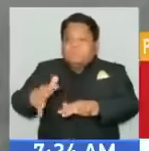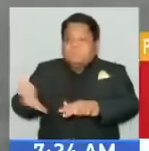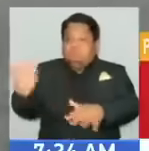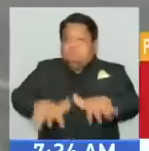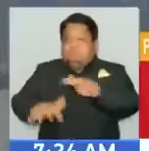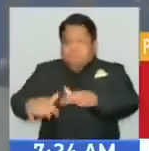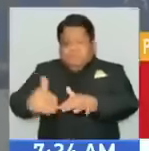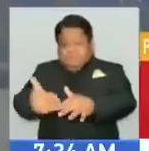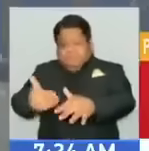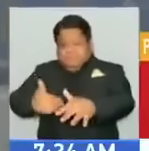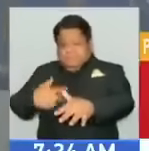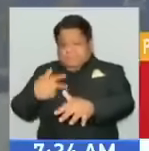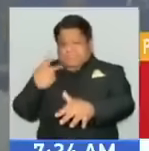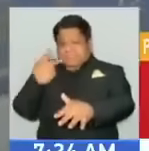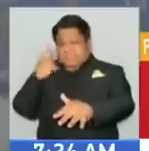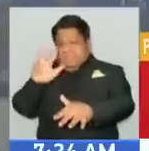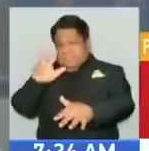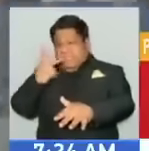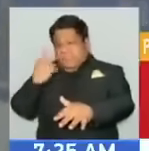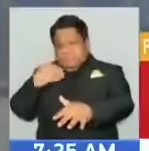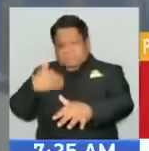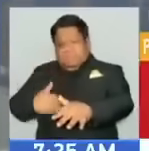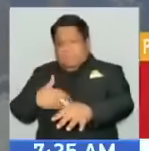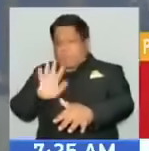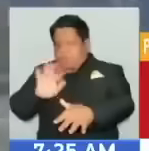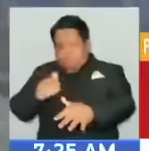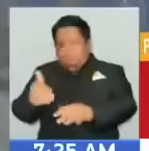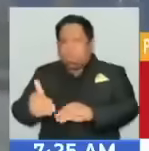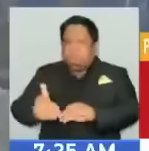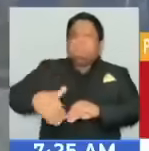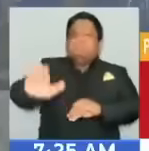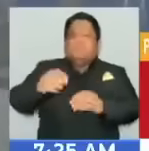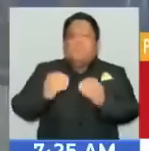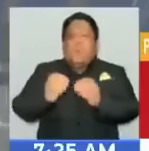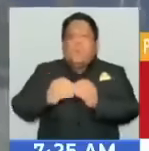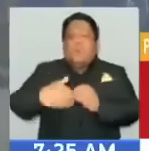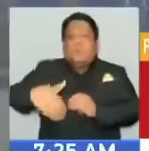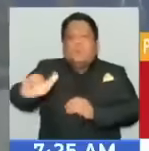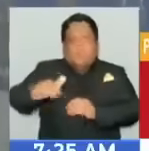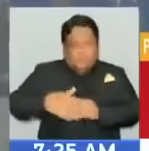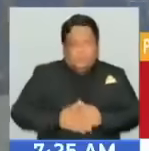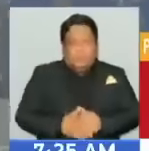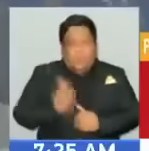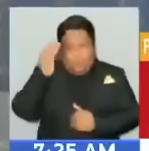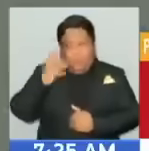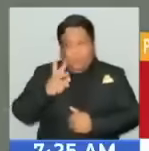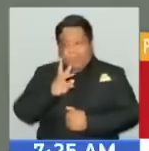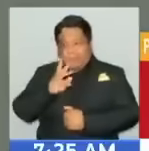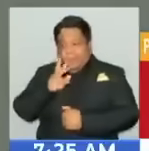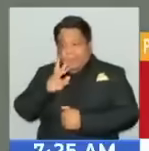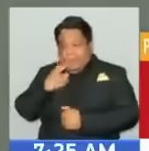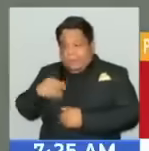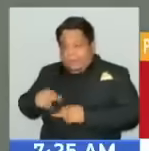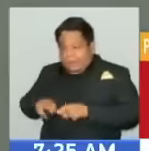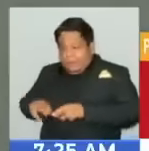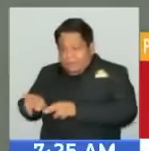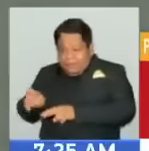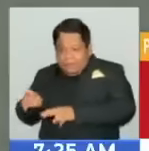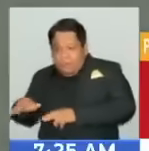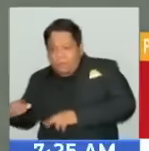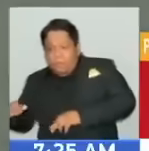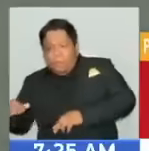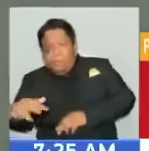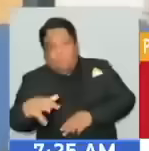dadaanan ng aming tubig magagaling sa aming apat na ilog. Eh, pero kung ganito po ang nangyayari na hindi na lang